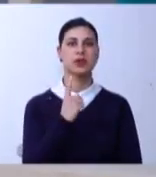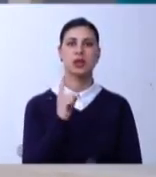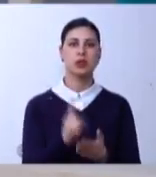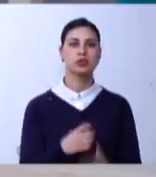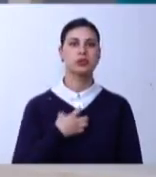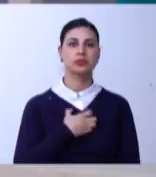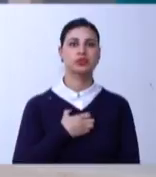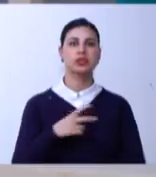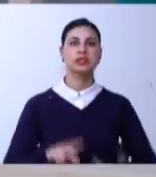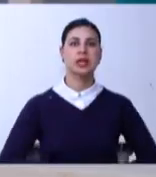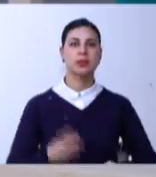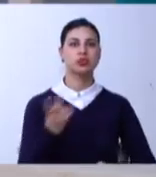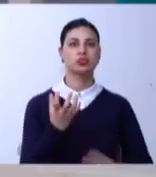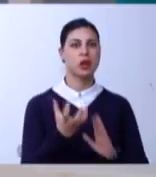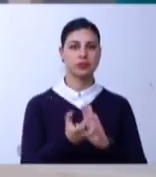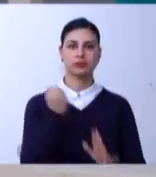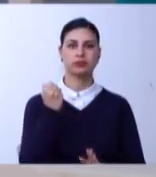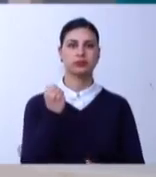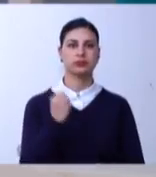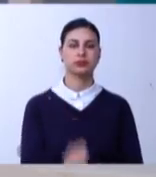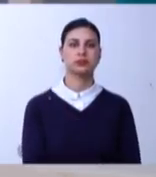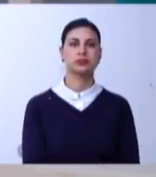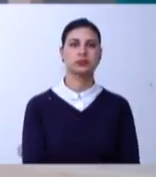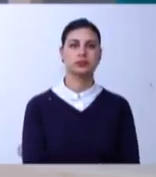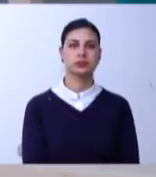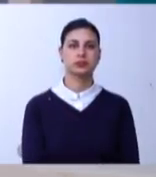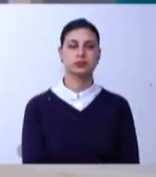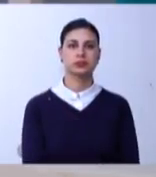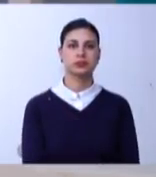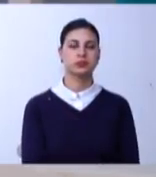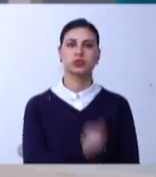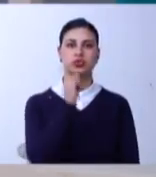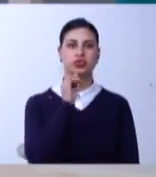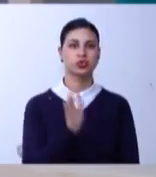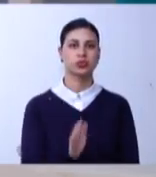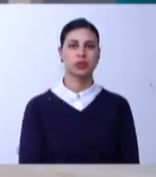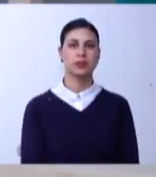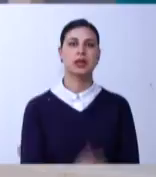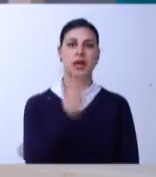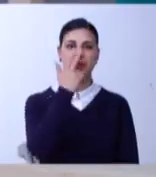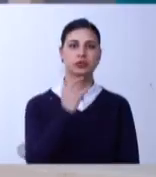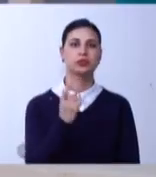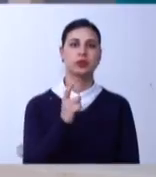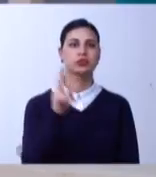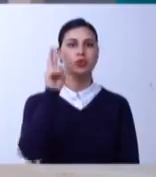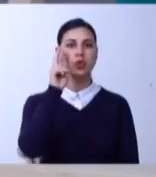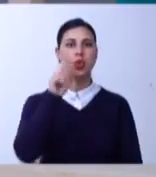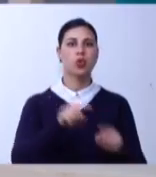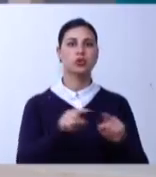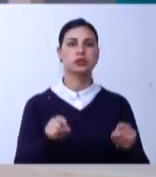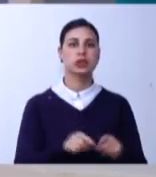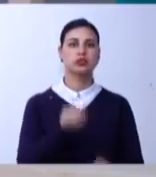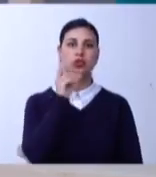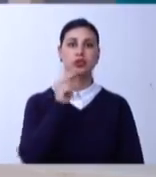ძალიან მნიშვნელოვანია, საფენი უნდა მოიხსნას. თითქმის შეუძლებელია მივაჩვიოთ ბავშვი ქოთანს, მაშინ როდესაც მას